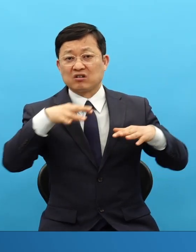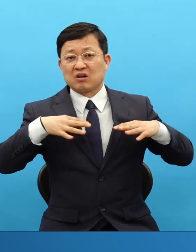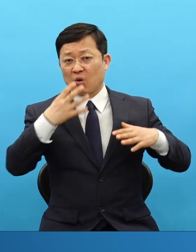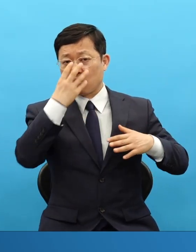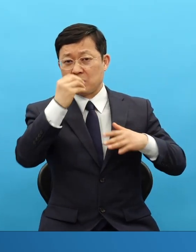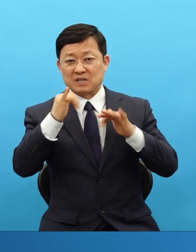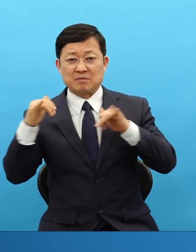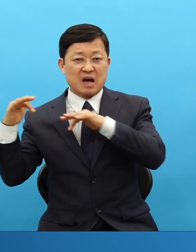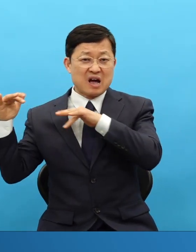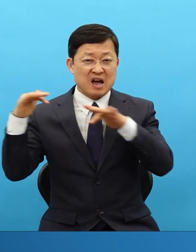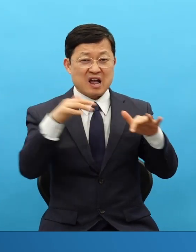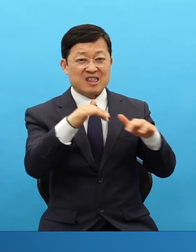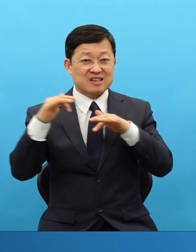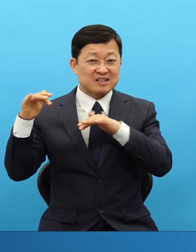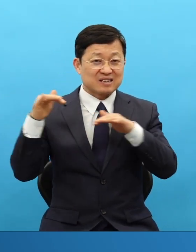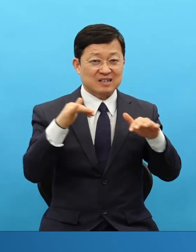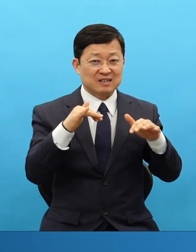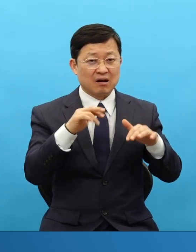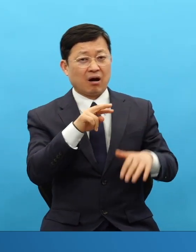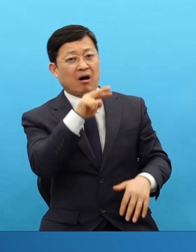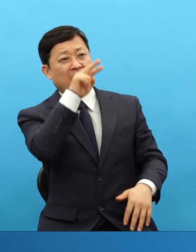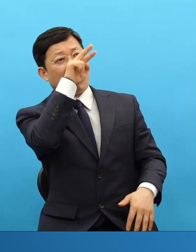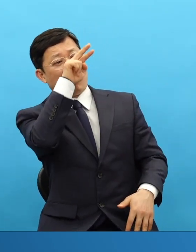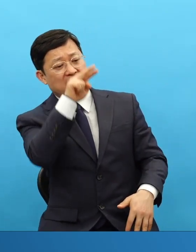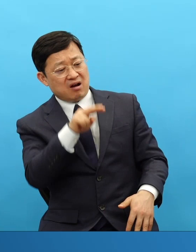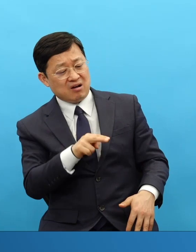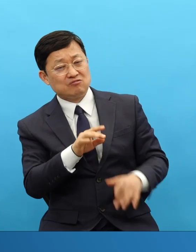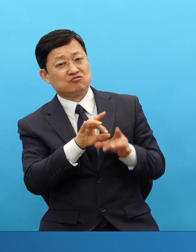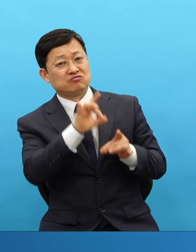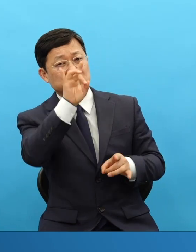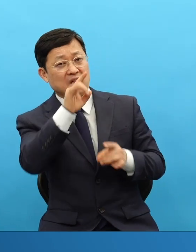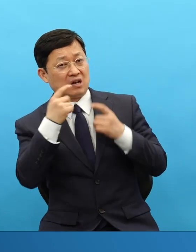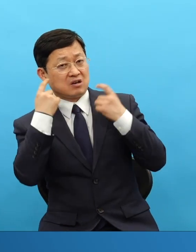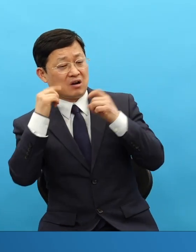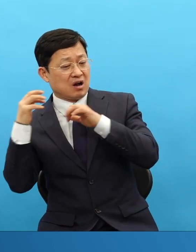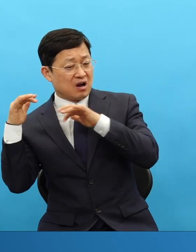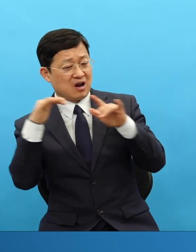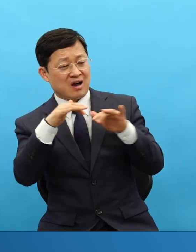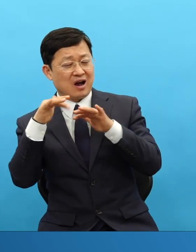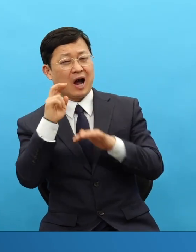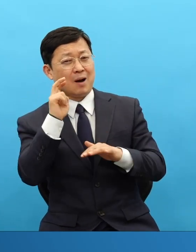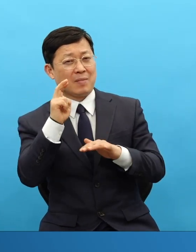사람들을 그리로 완전히 여행을 출실 겁니다.